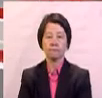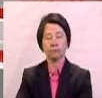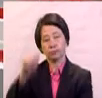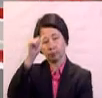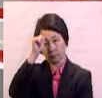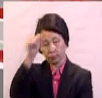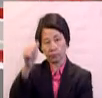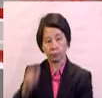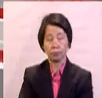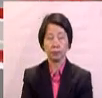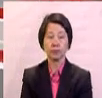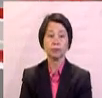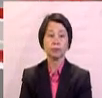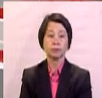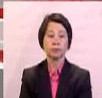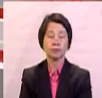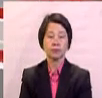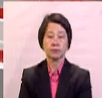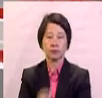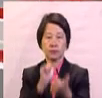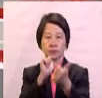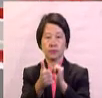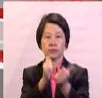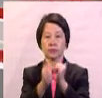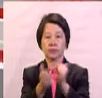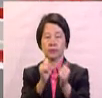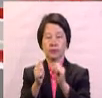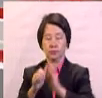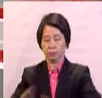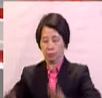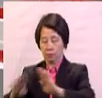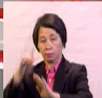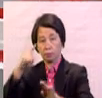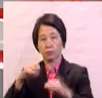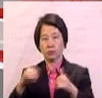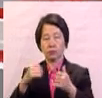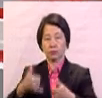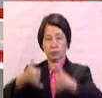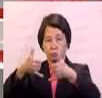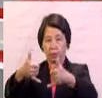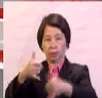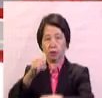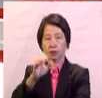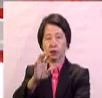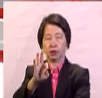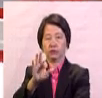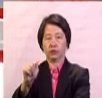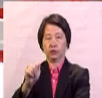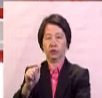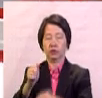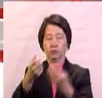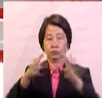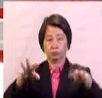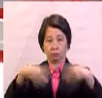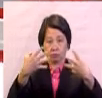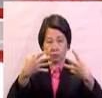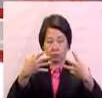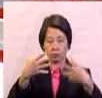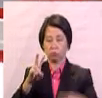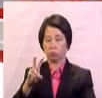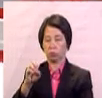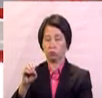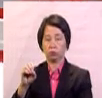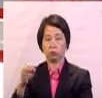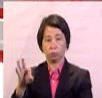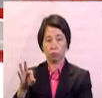Assalamualaikum dan salam sejahtera. Info sukan dimulakan dengan berita untuk aksi PRFA. Suku akhir pertama Shopee PRFA